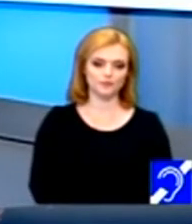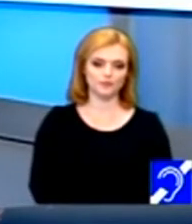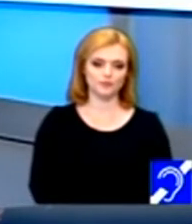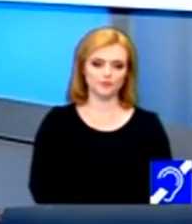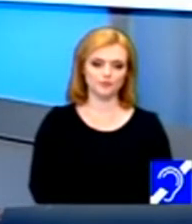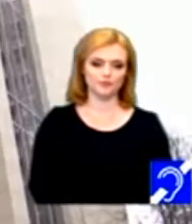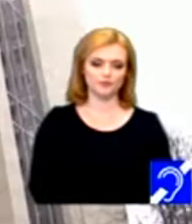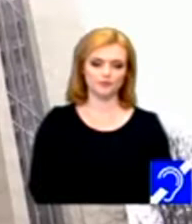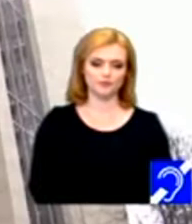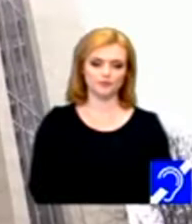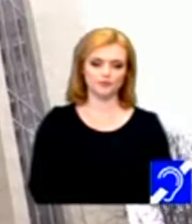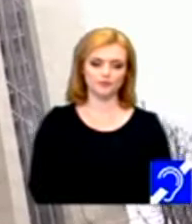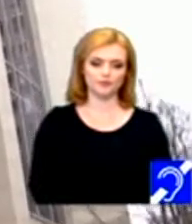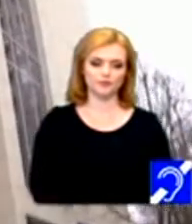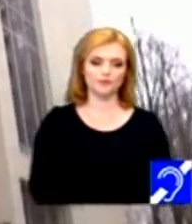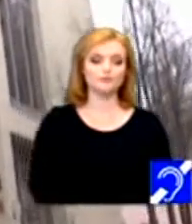Antidoping.